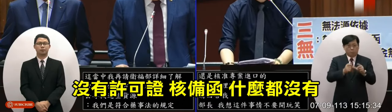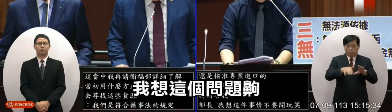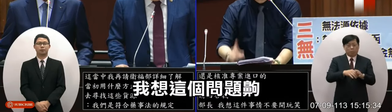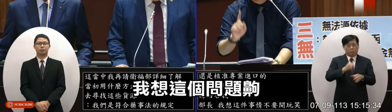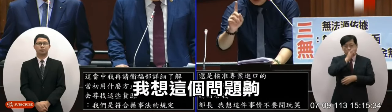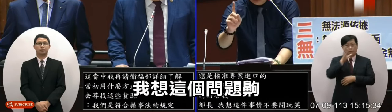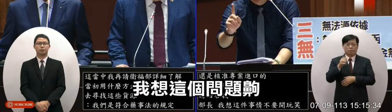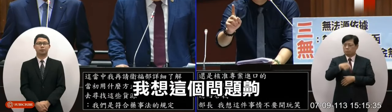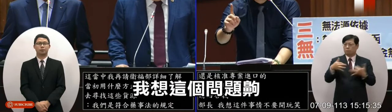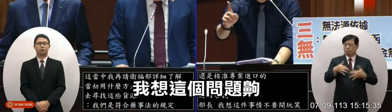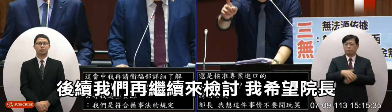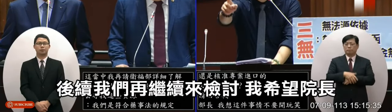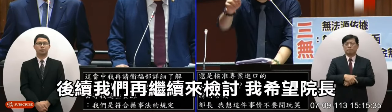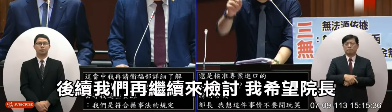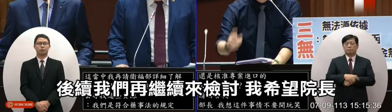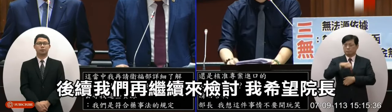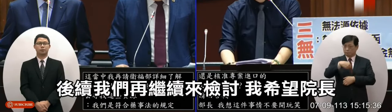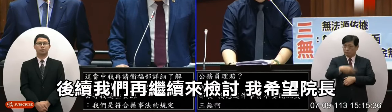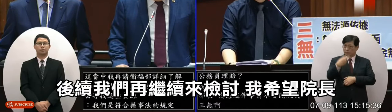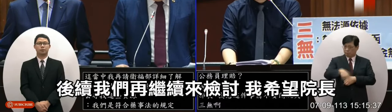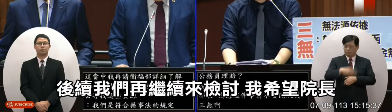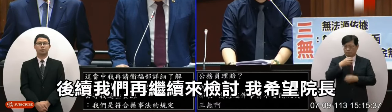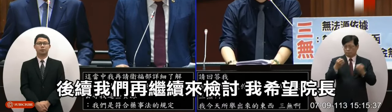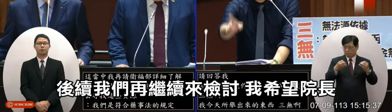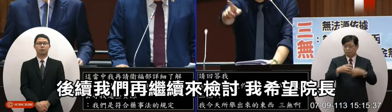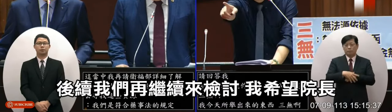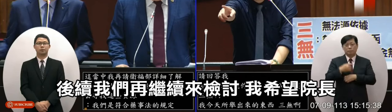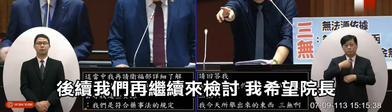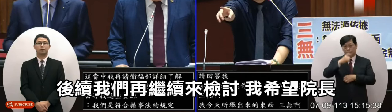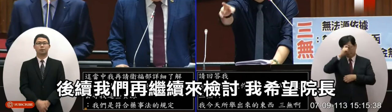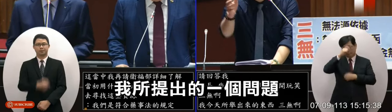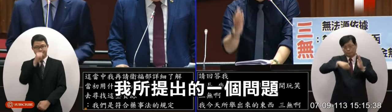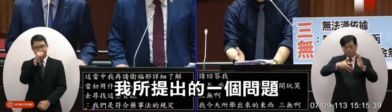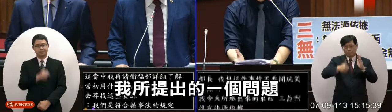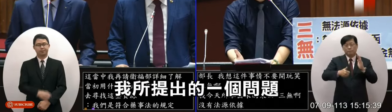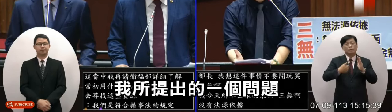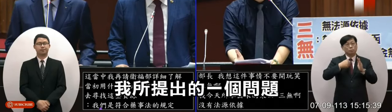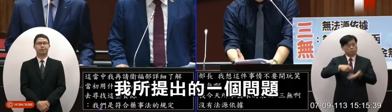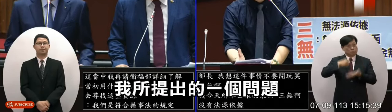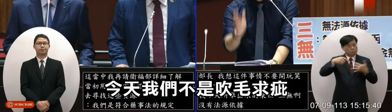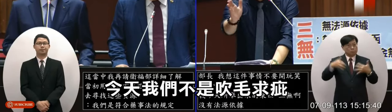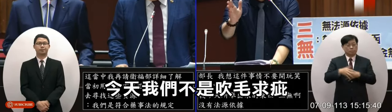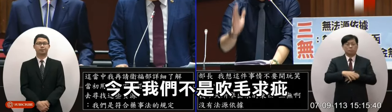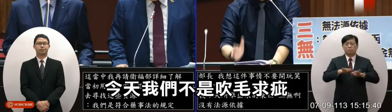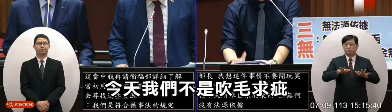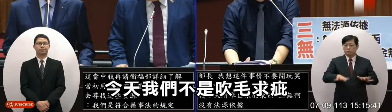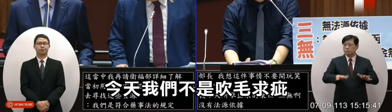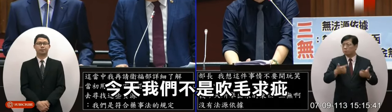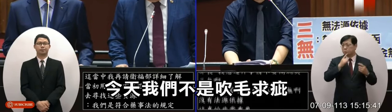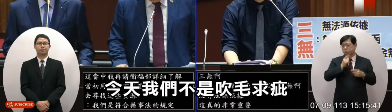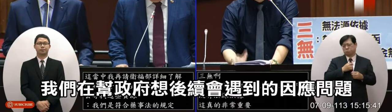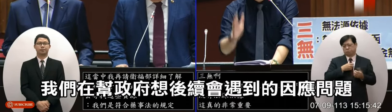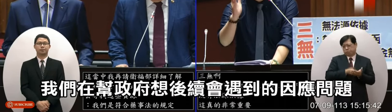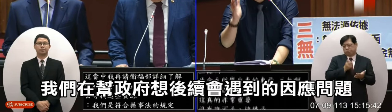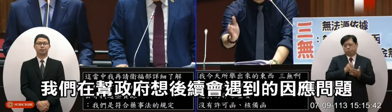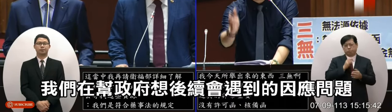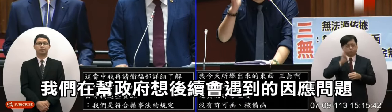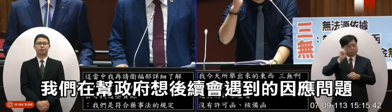么都没有。我想这个问题哦，后续我们再继续来检讨。我希望院长，我所提出的一个问题，今天我们不是吹毛求疵，